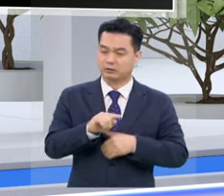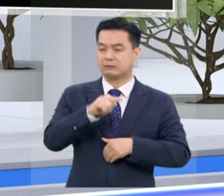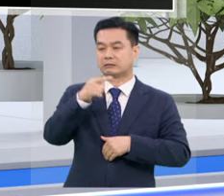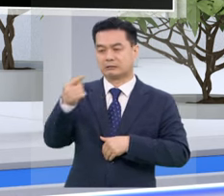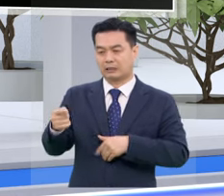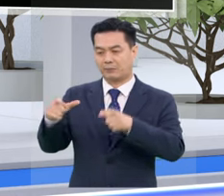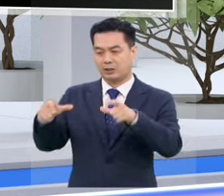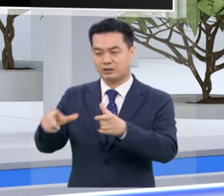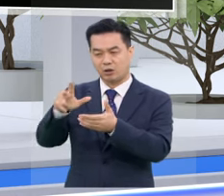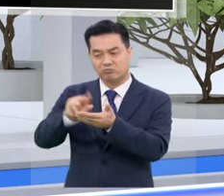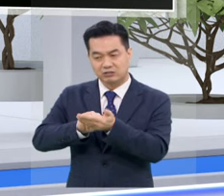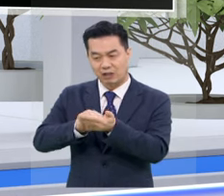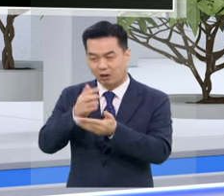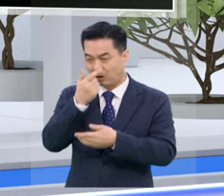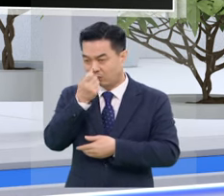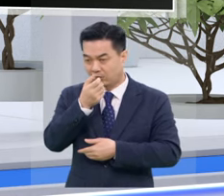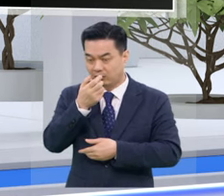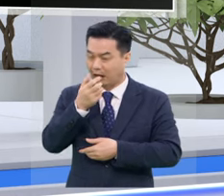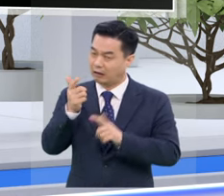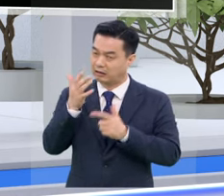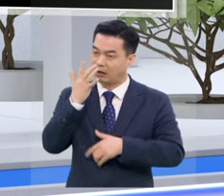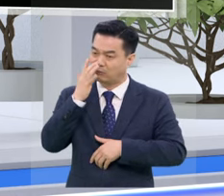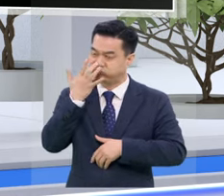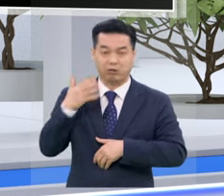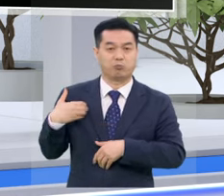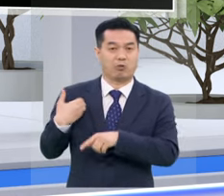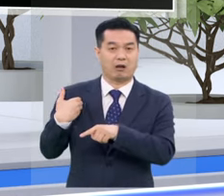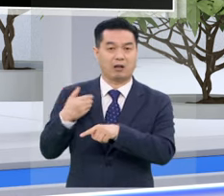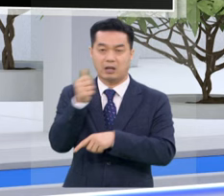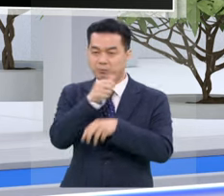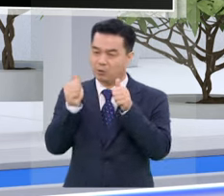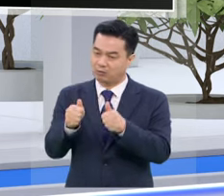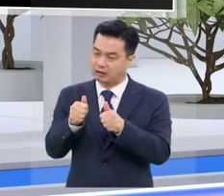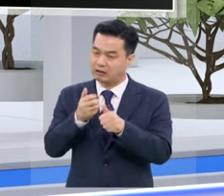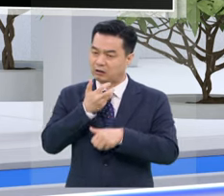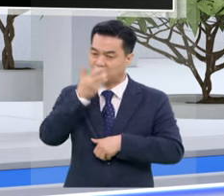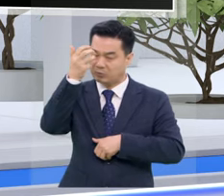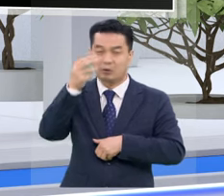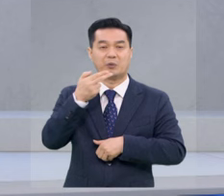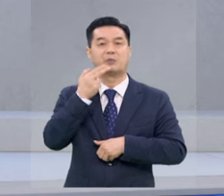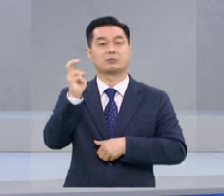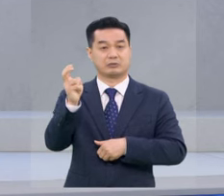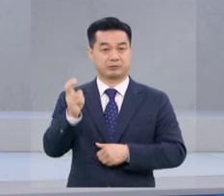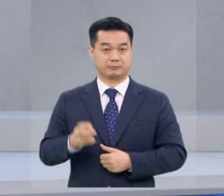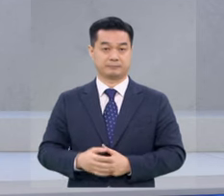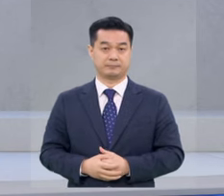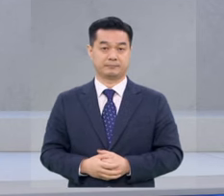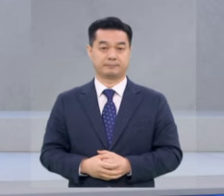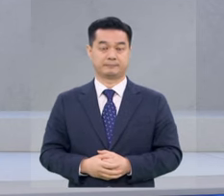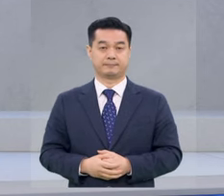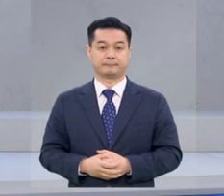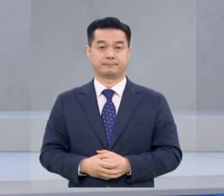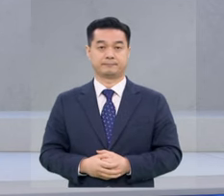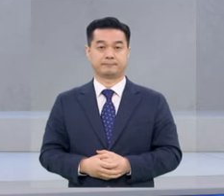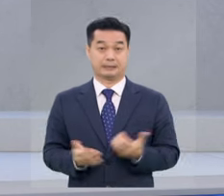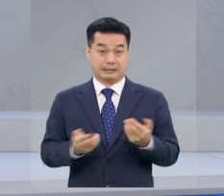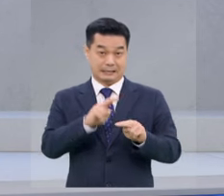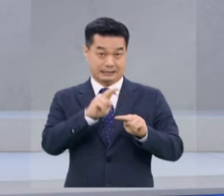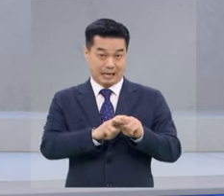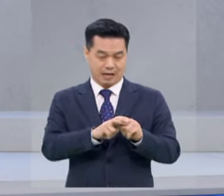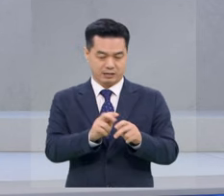문제를 알지 못했을 수도 변호사가 되지 못할 수도 있었습니다 일자리를